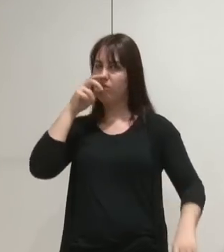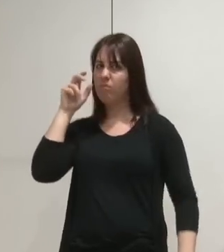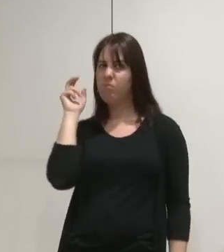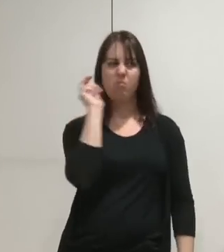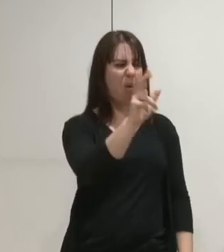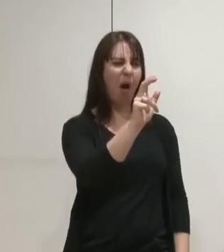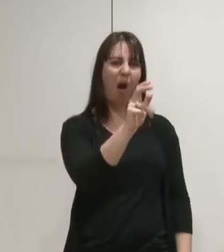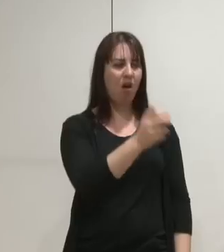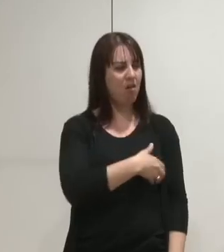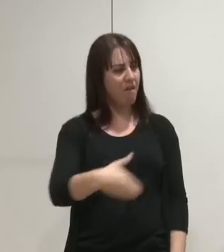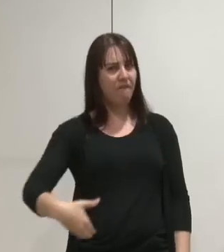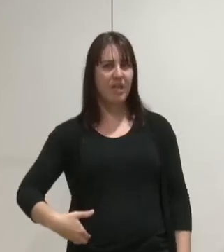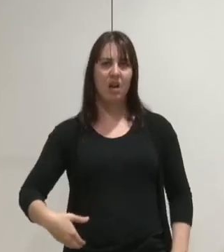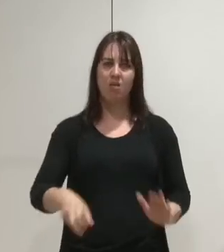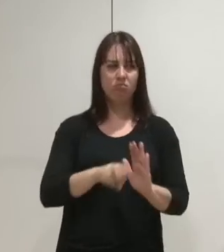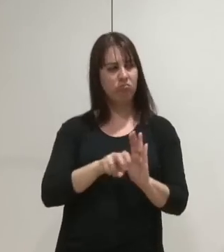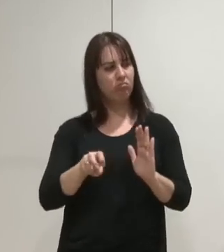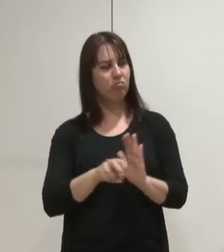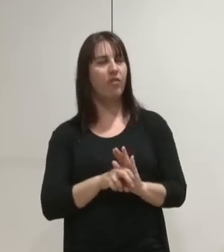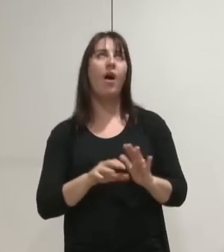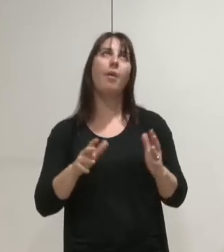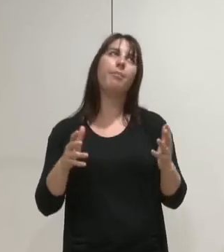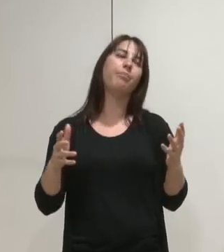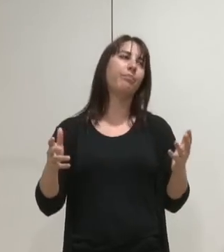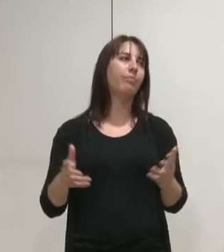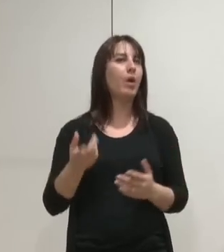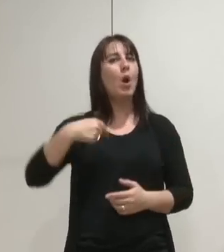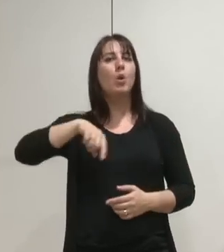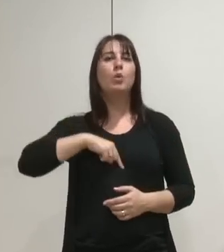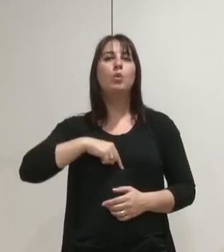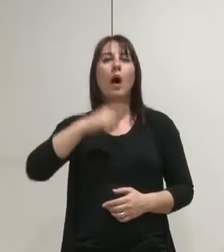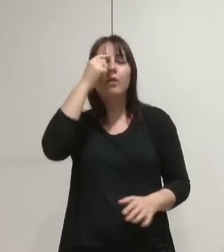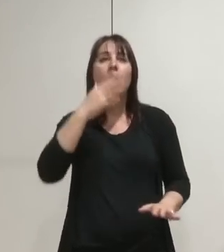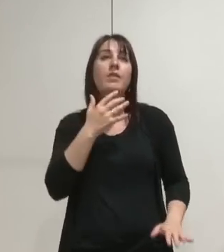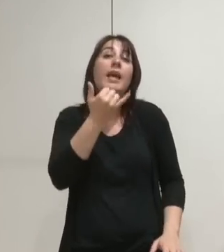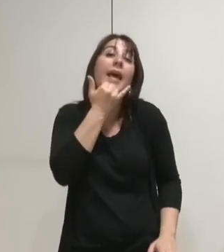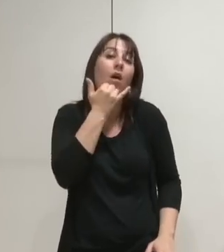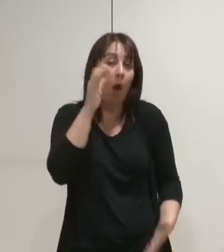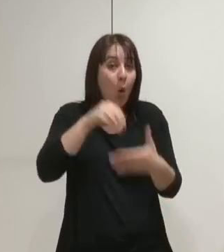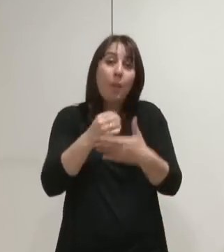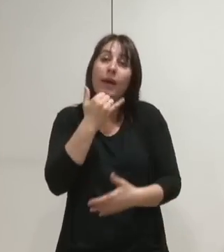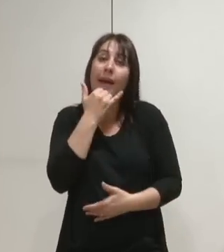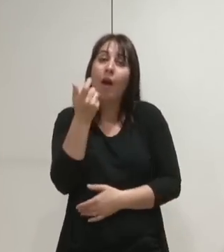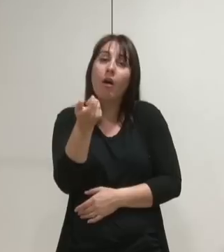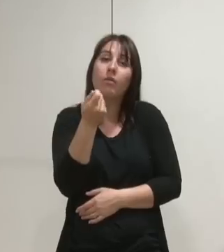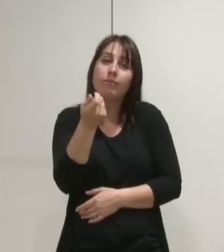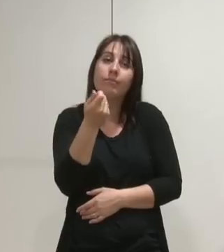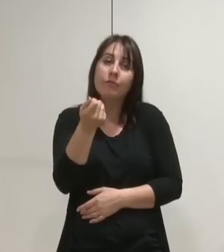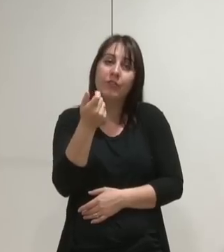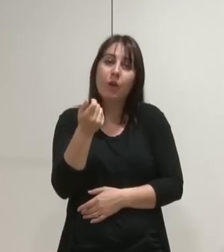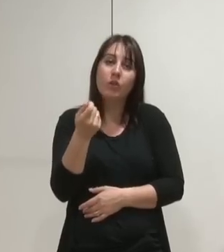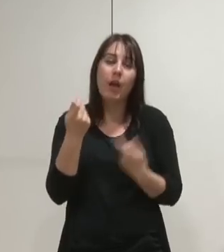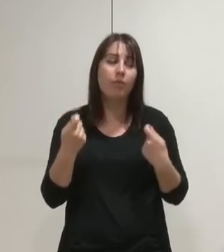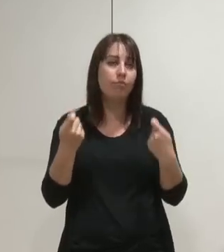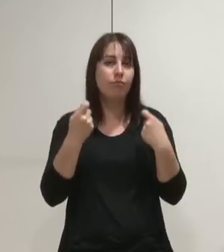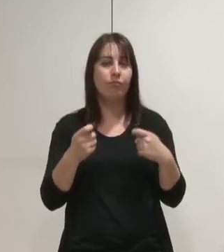la ville nous avons une position nous pensons que c'est une erreur y compris financière nous avons surtout